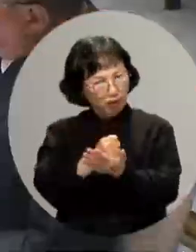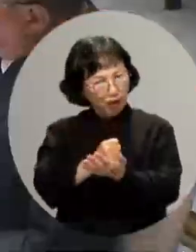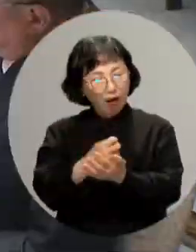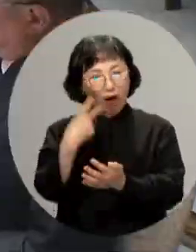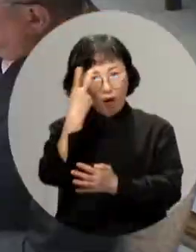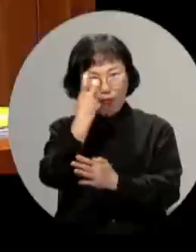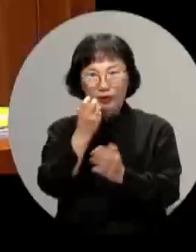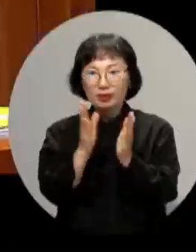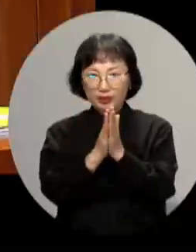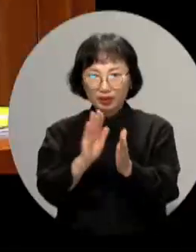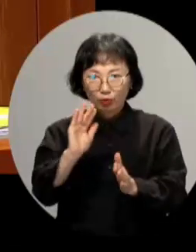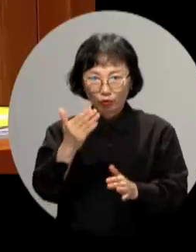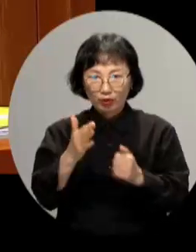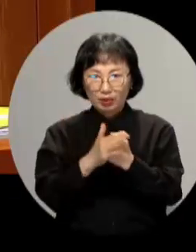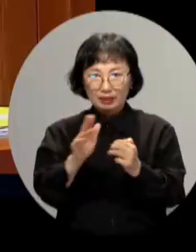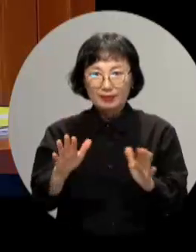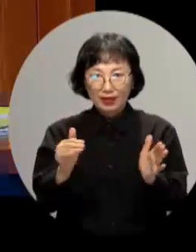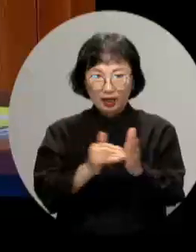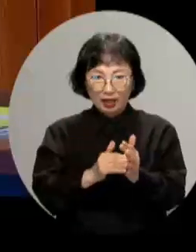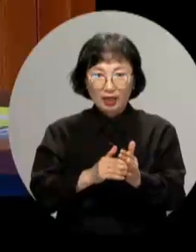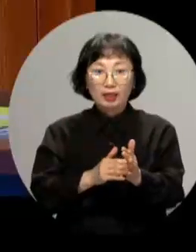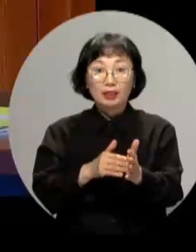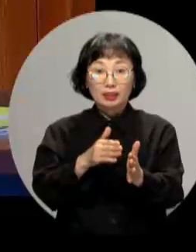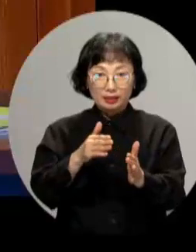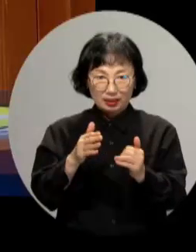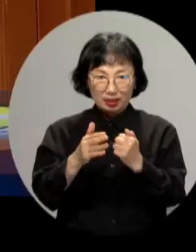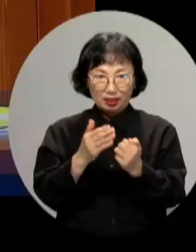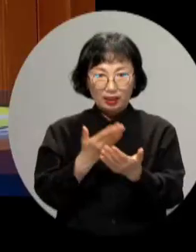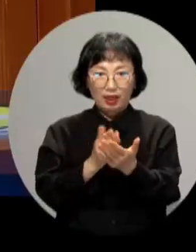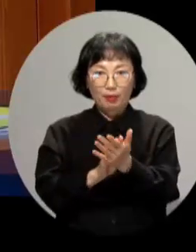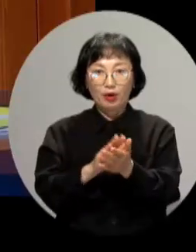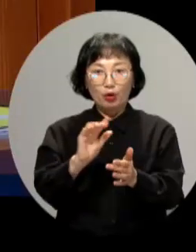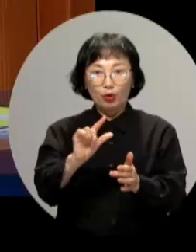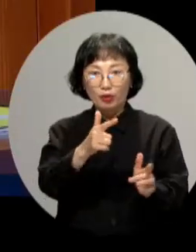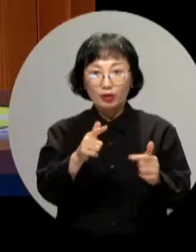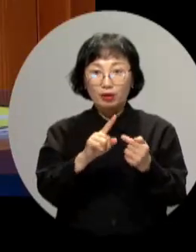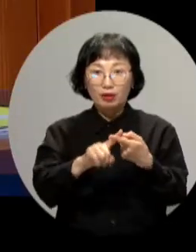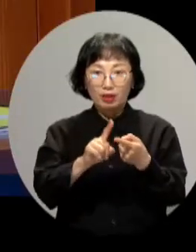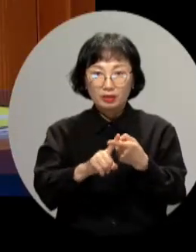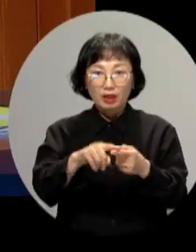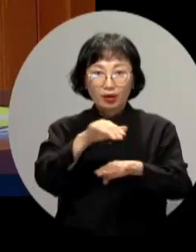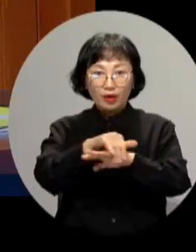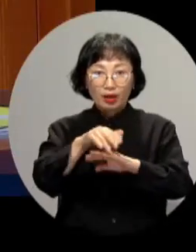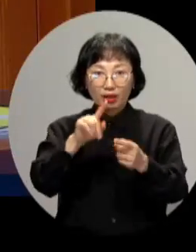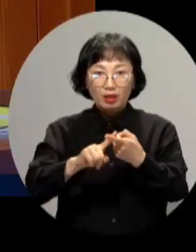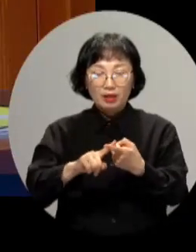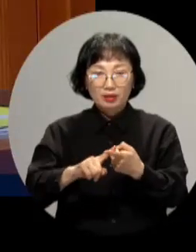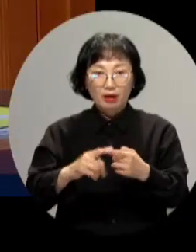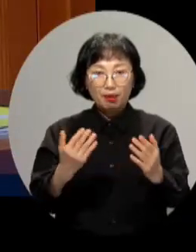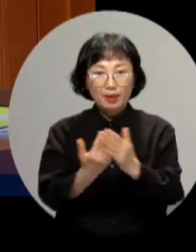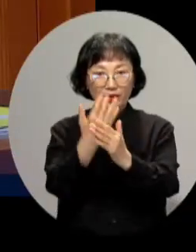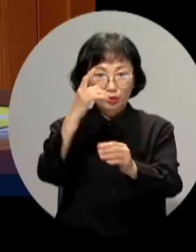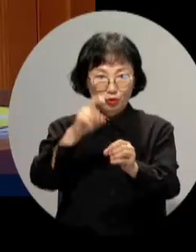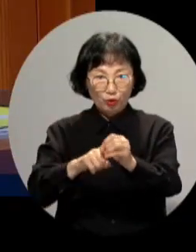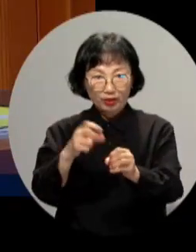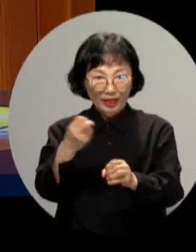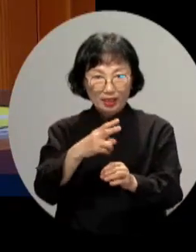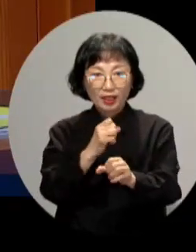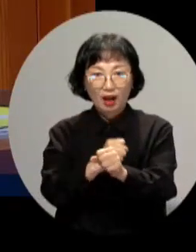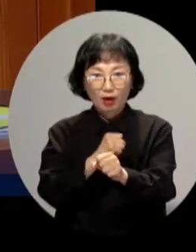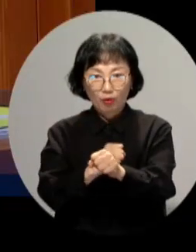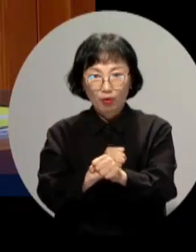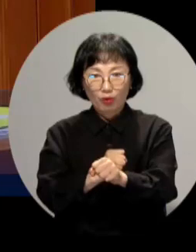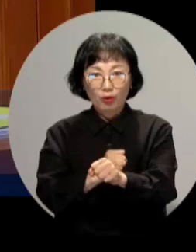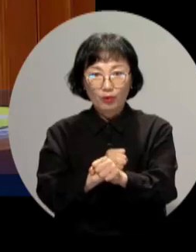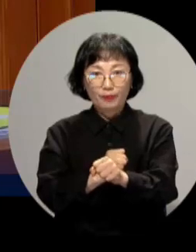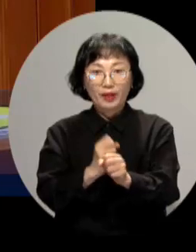겁니다. 이제까지 돼 있으니까 무조건 쭉 가자. 이것보다는 계획을 좀 발전적으로 재수립을 하고